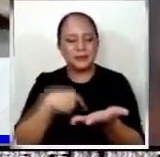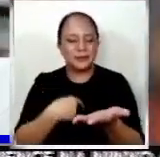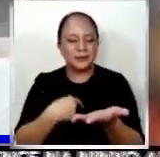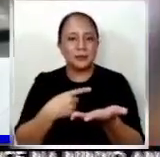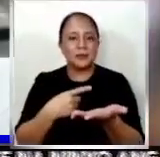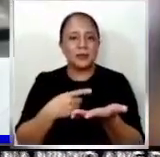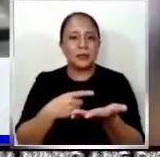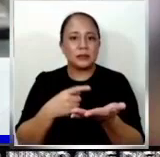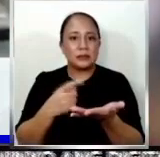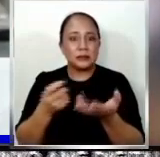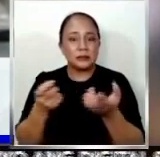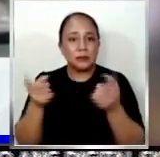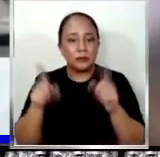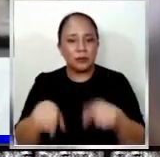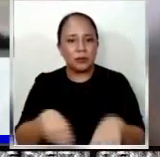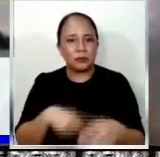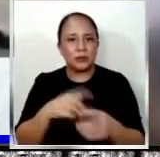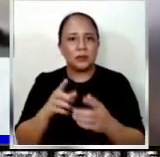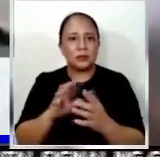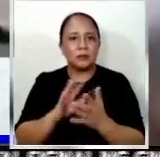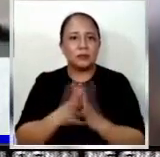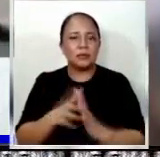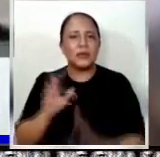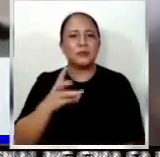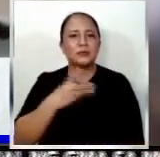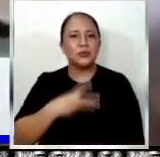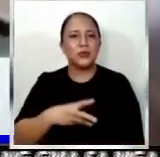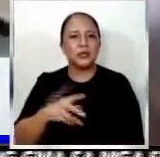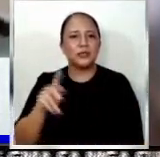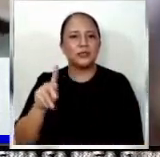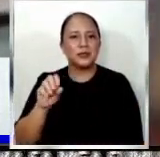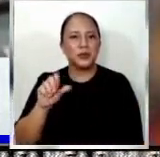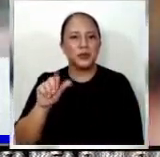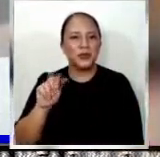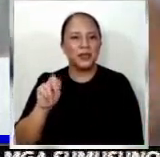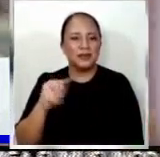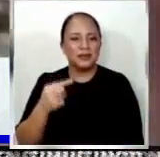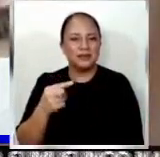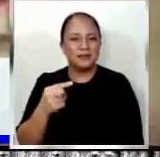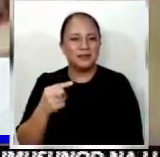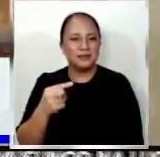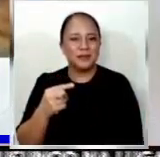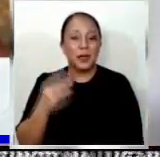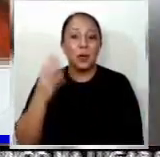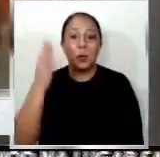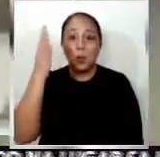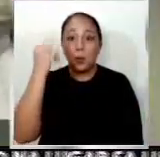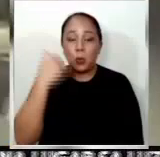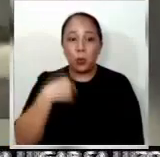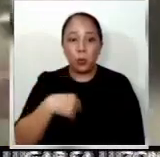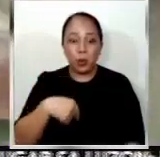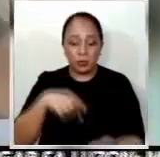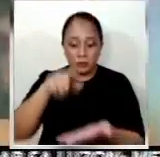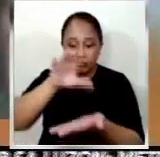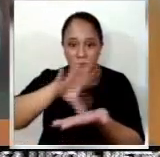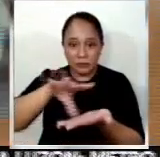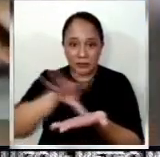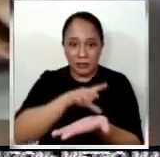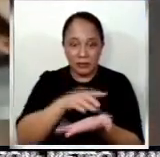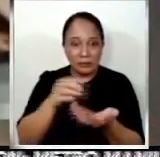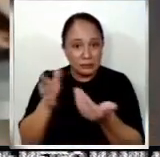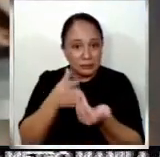ay nag-ala, wish ko lang. Hindi kasi simpleng money cake ang surprise kay Mang